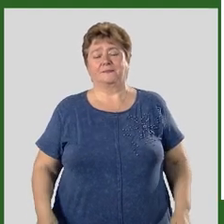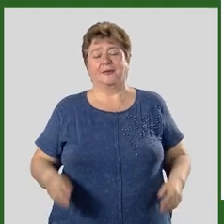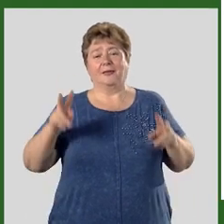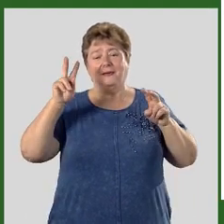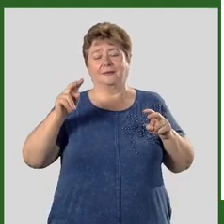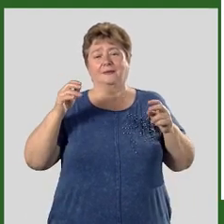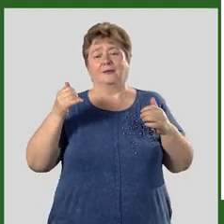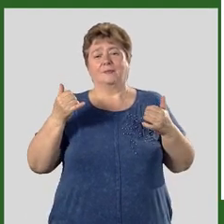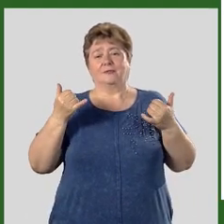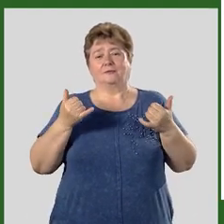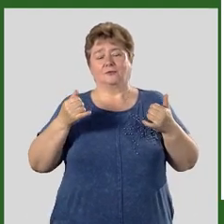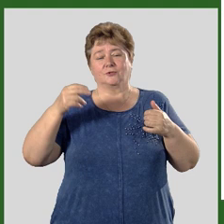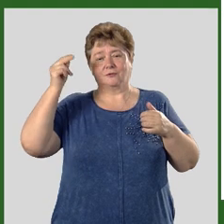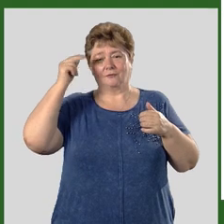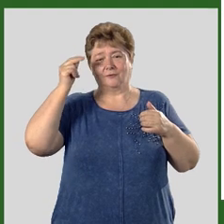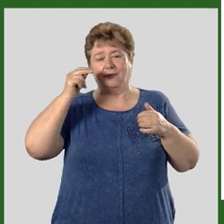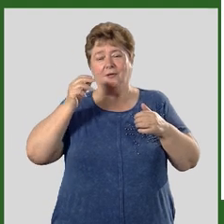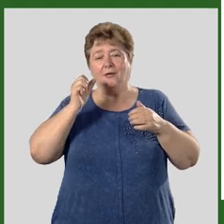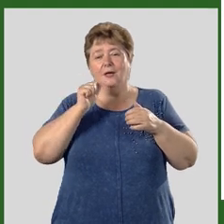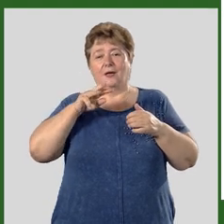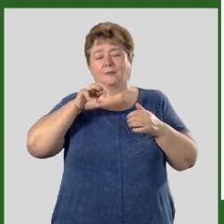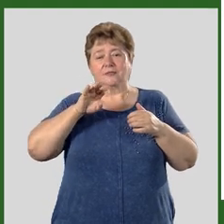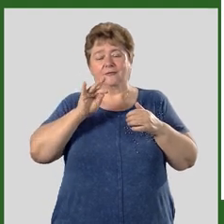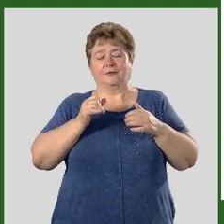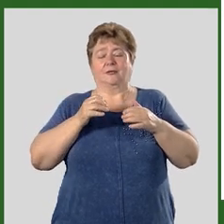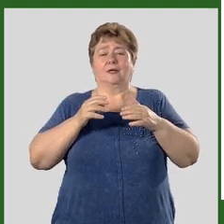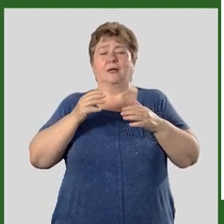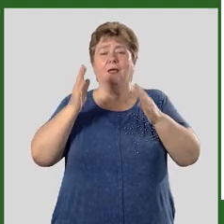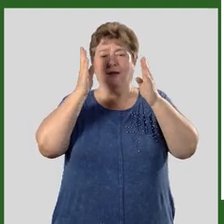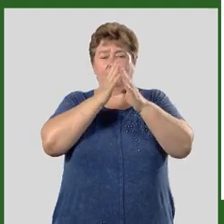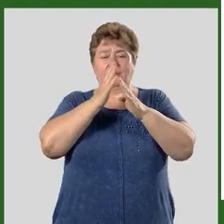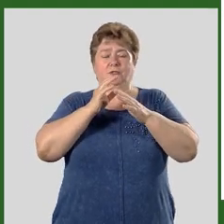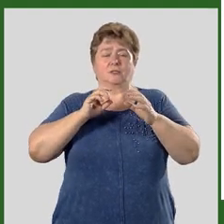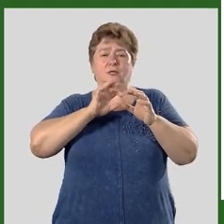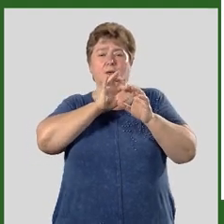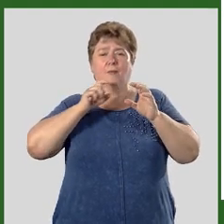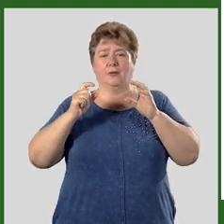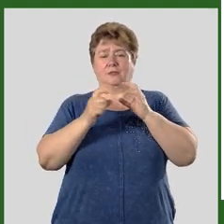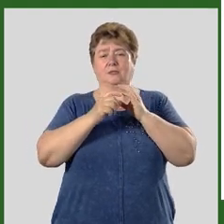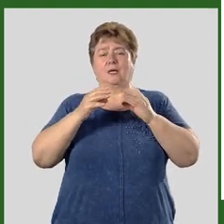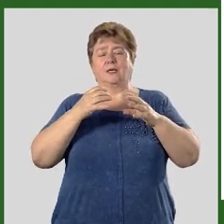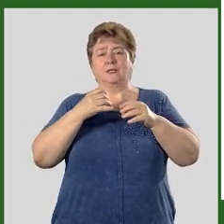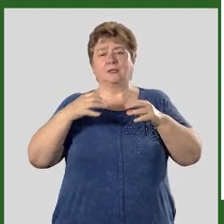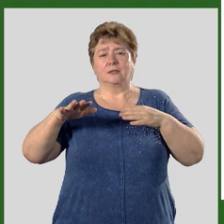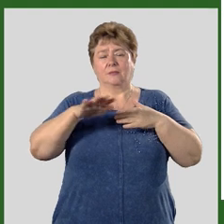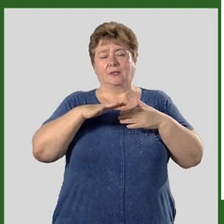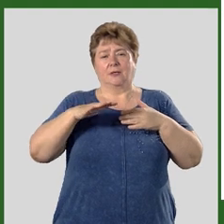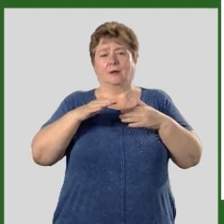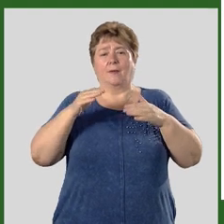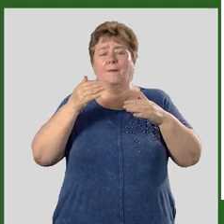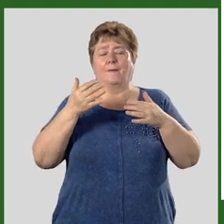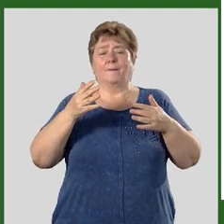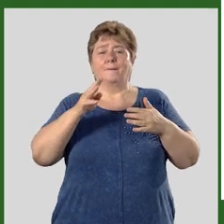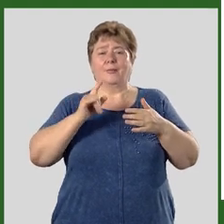Тема нашего урока – атмосфера, климатические пояса Земли. Мы живем на дне